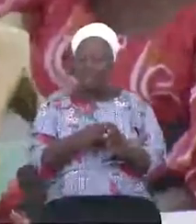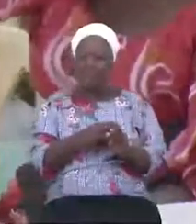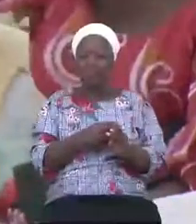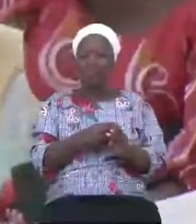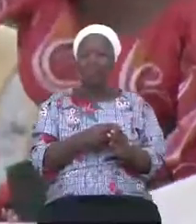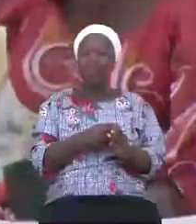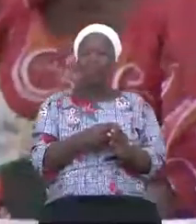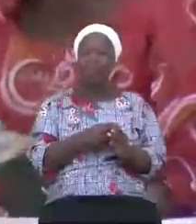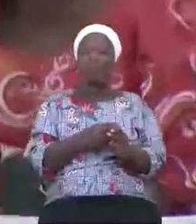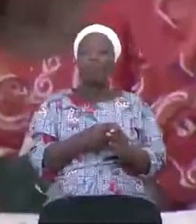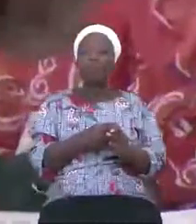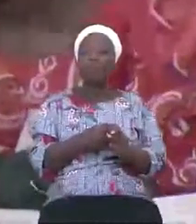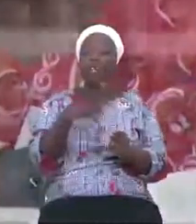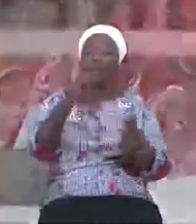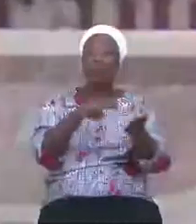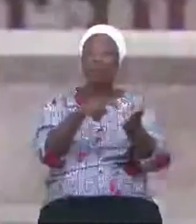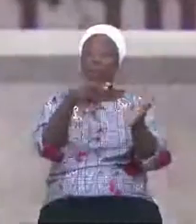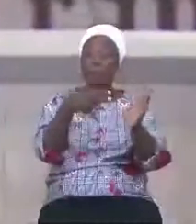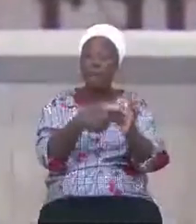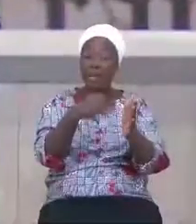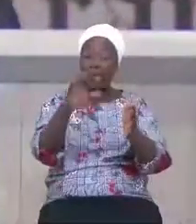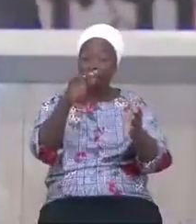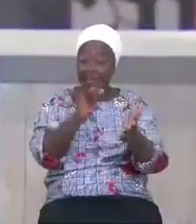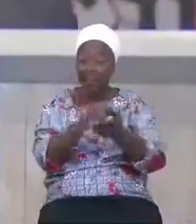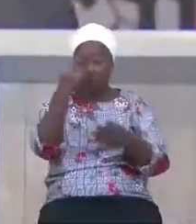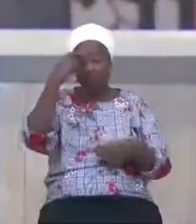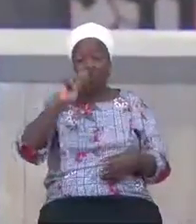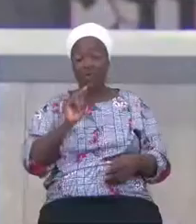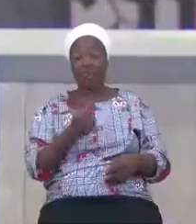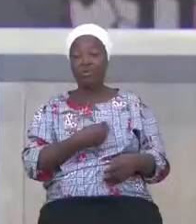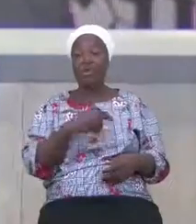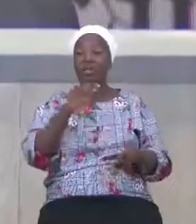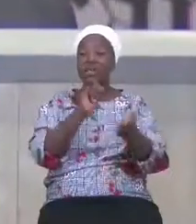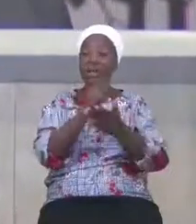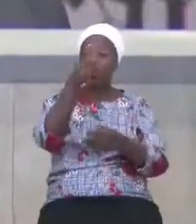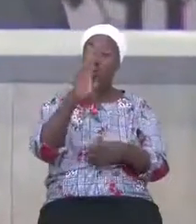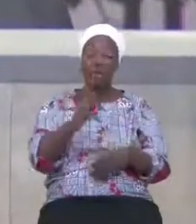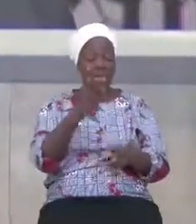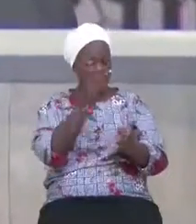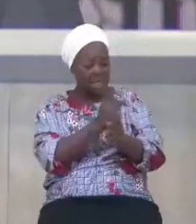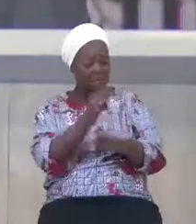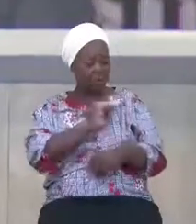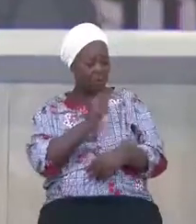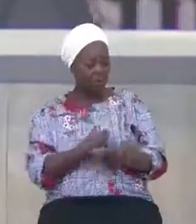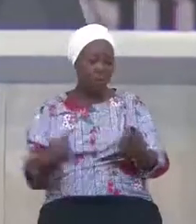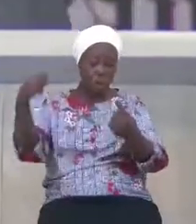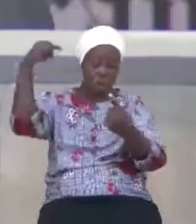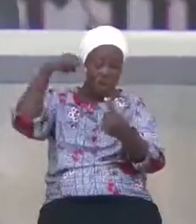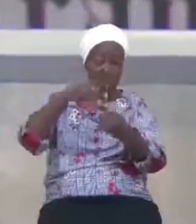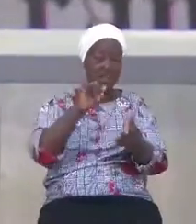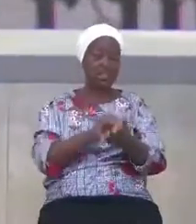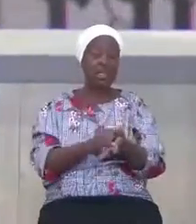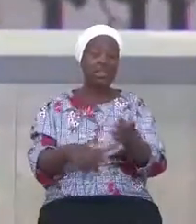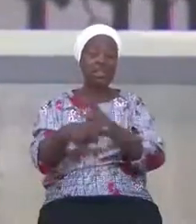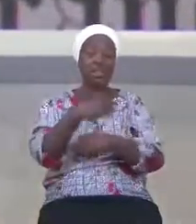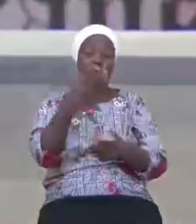Jésus. La signification de cela pour nous, que Dieu peut nous préserver jusqu'à ce